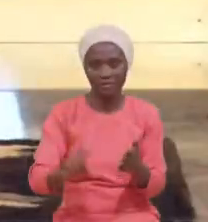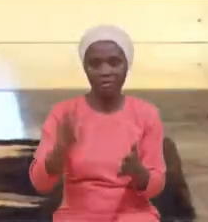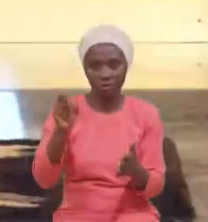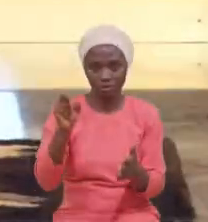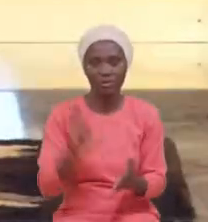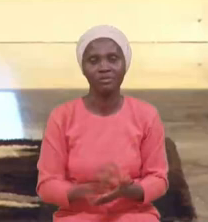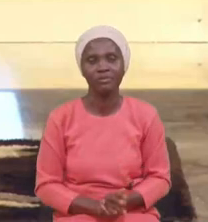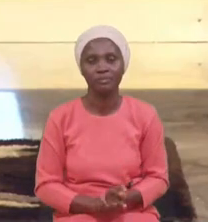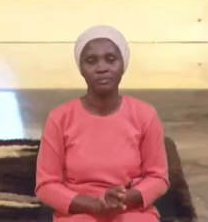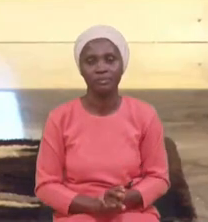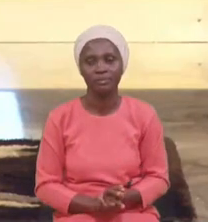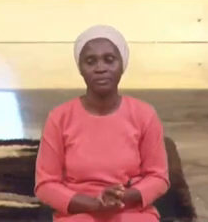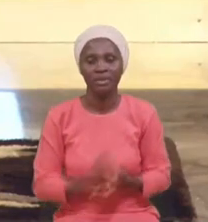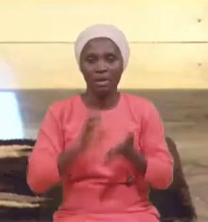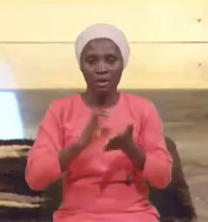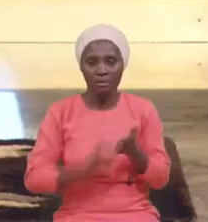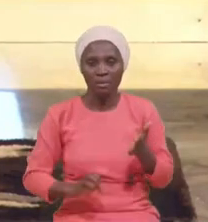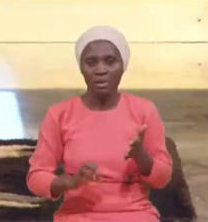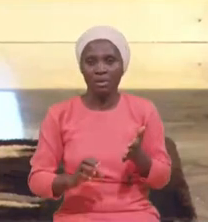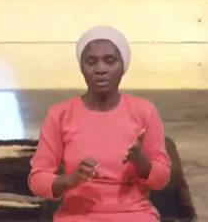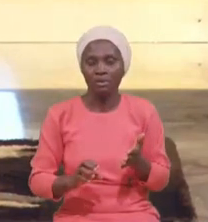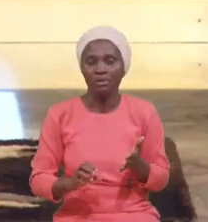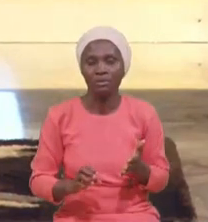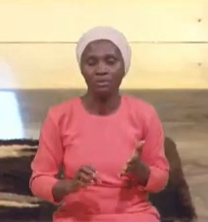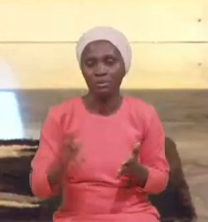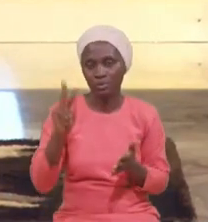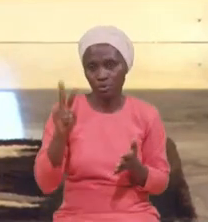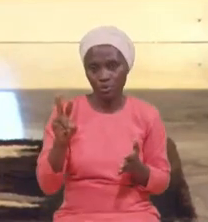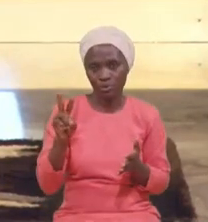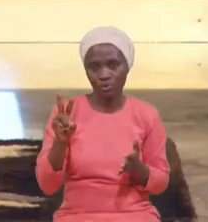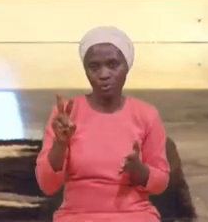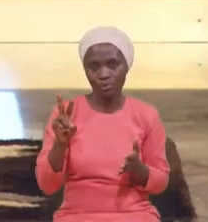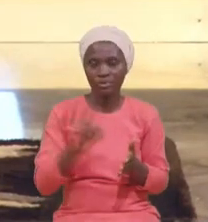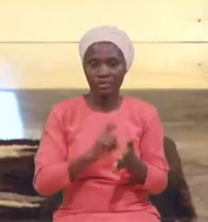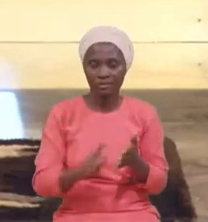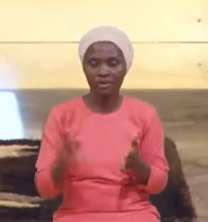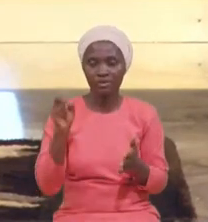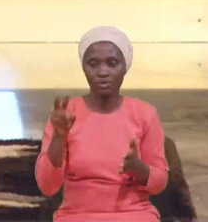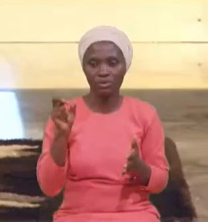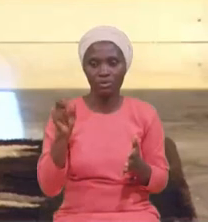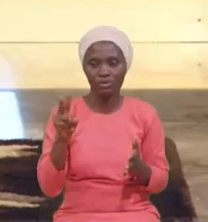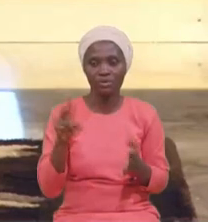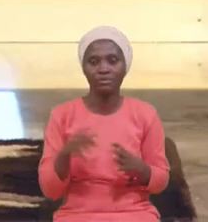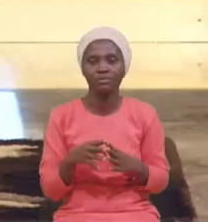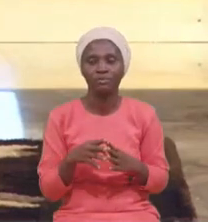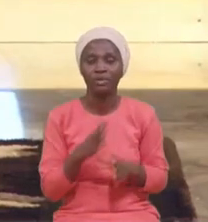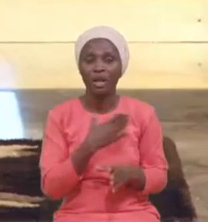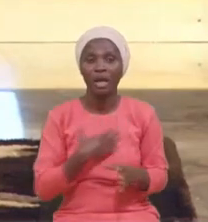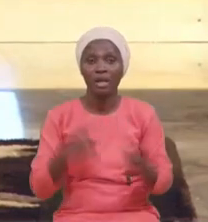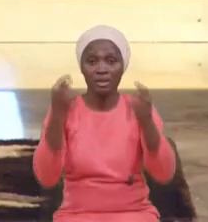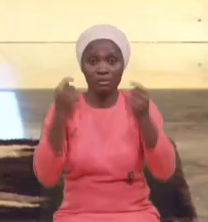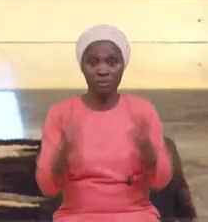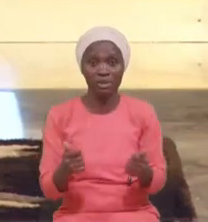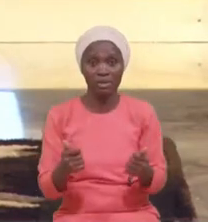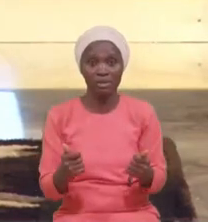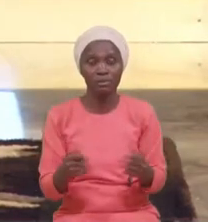2, verset 12. Marc 2, nous avons le verset 12. Et à l'instant,